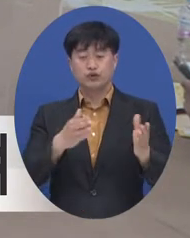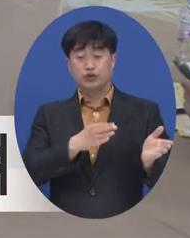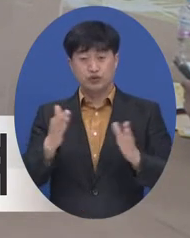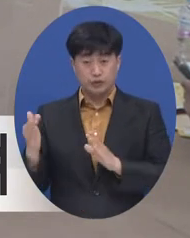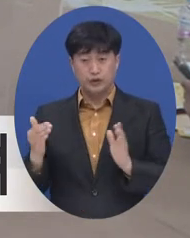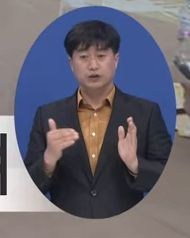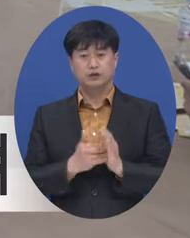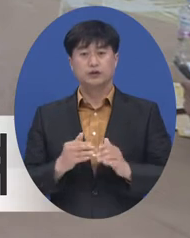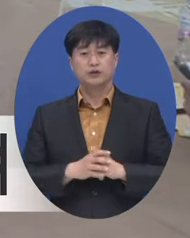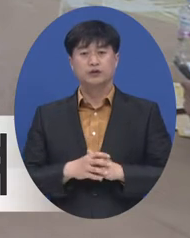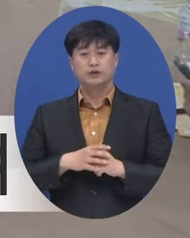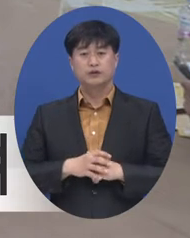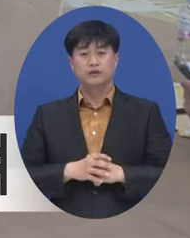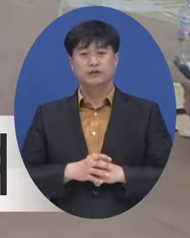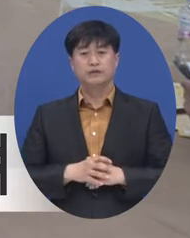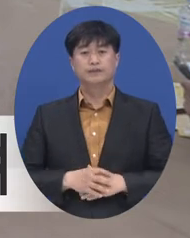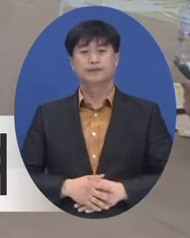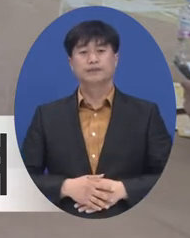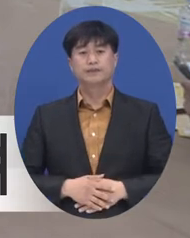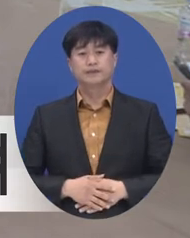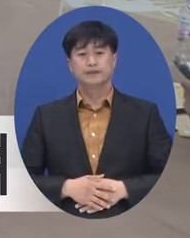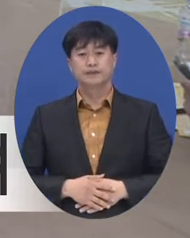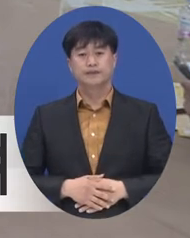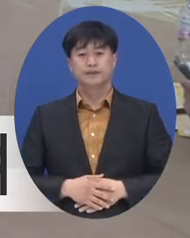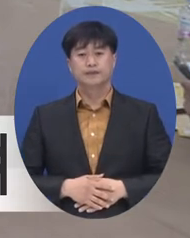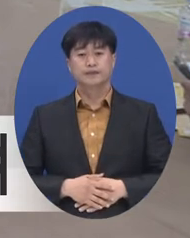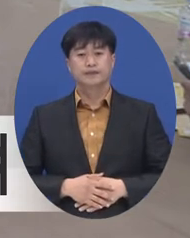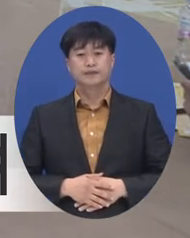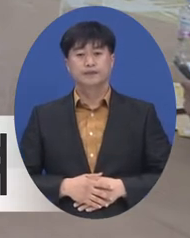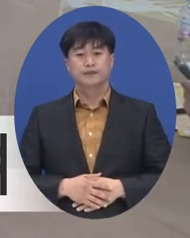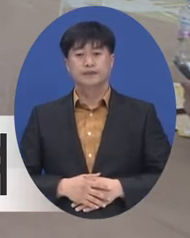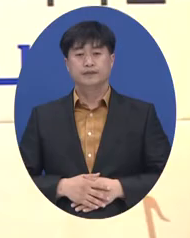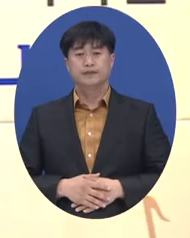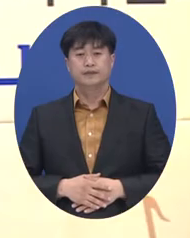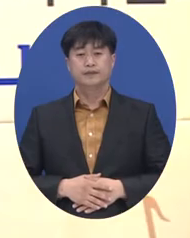마련했다고 하는데요. 경기 GTV 김태희 기자와 함께 보시죠.